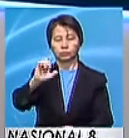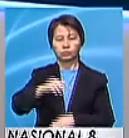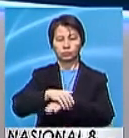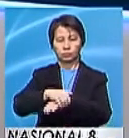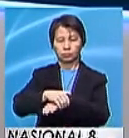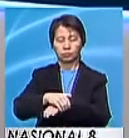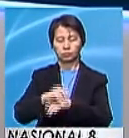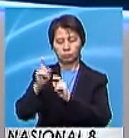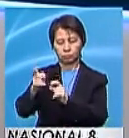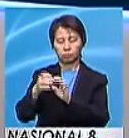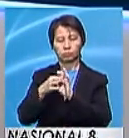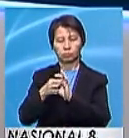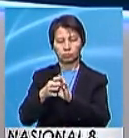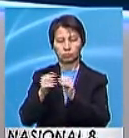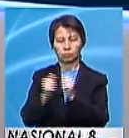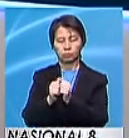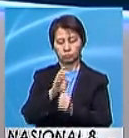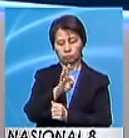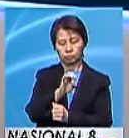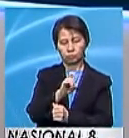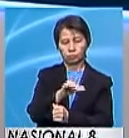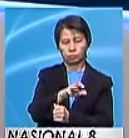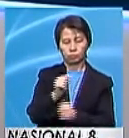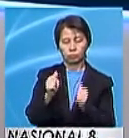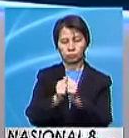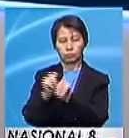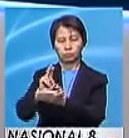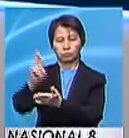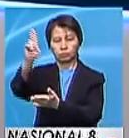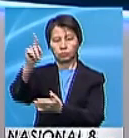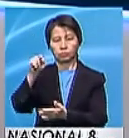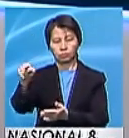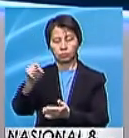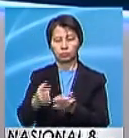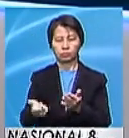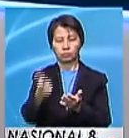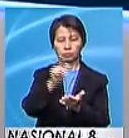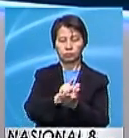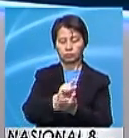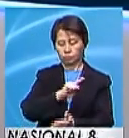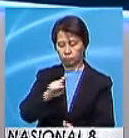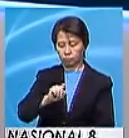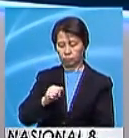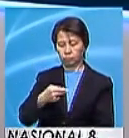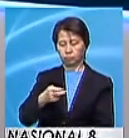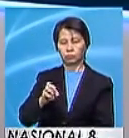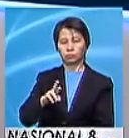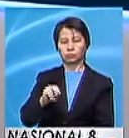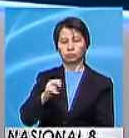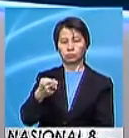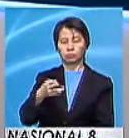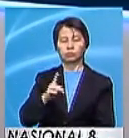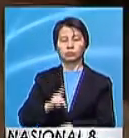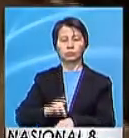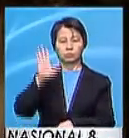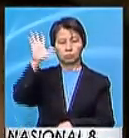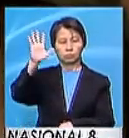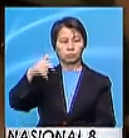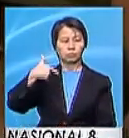adalah atas kerjasama rapat Felda dengan universiti berkenaan. Laporan Zahra Osman di London.